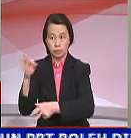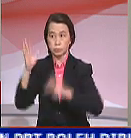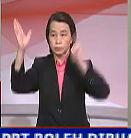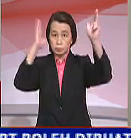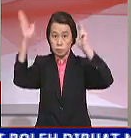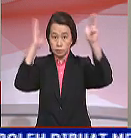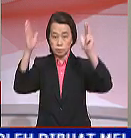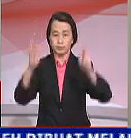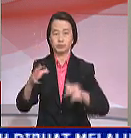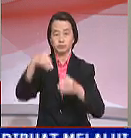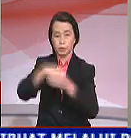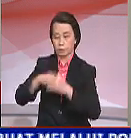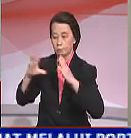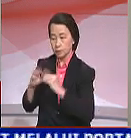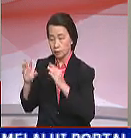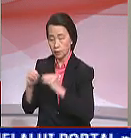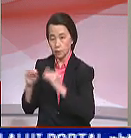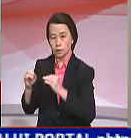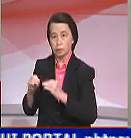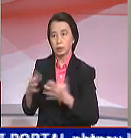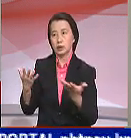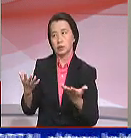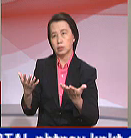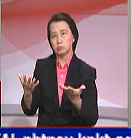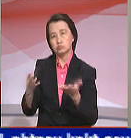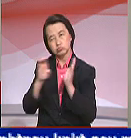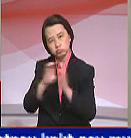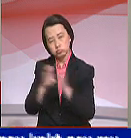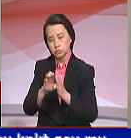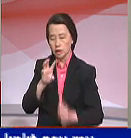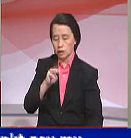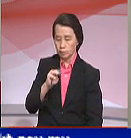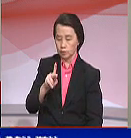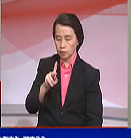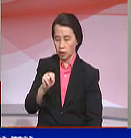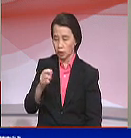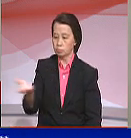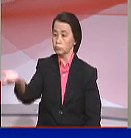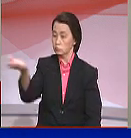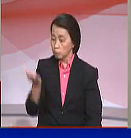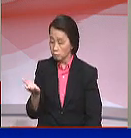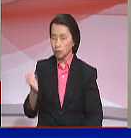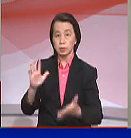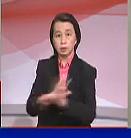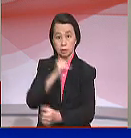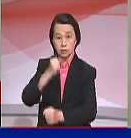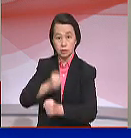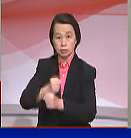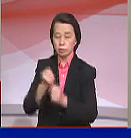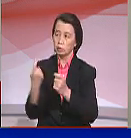kebangsaan. Dalam mesyuarat tersebut, antara lain MKN telah membentangkan kertas kerja kaitan